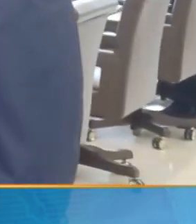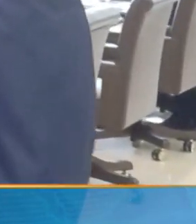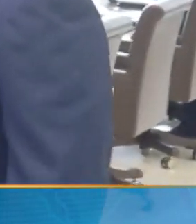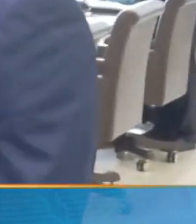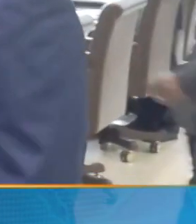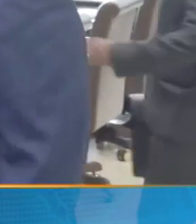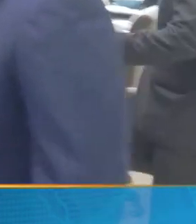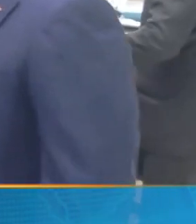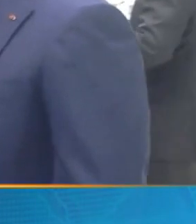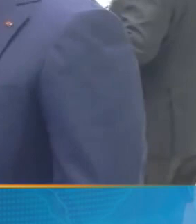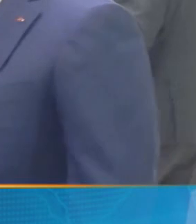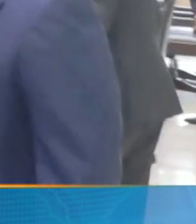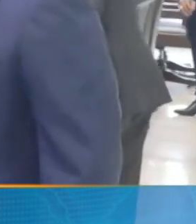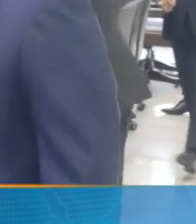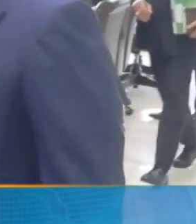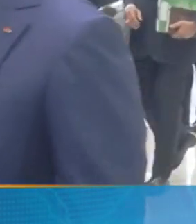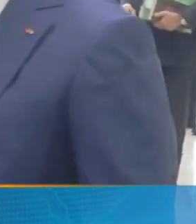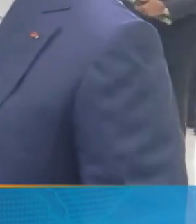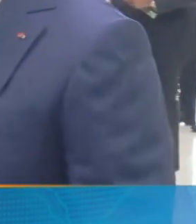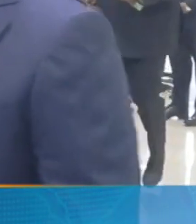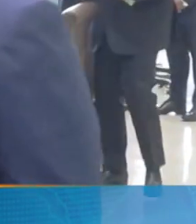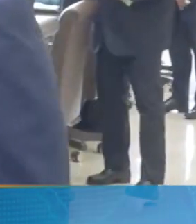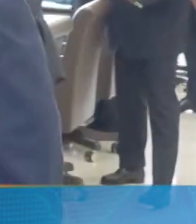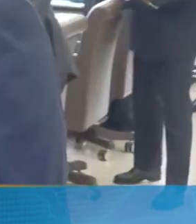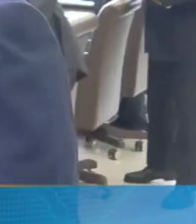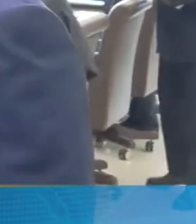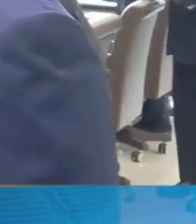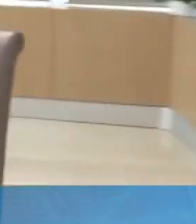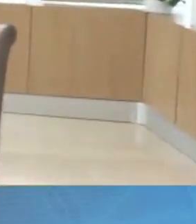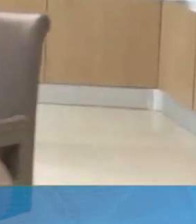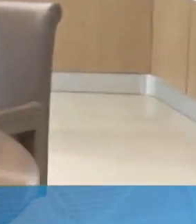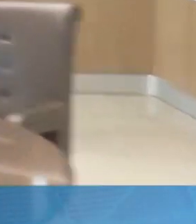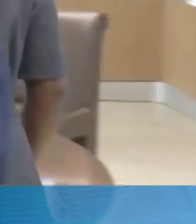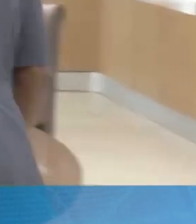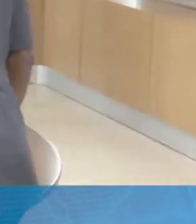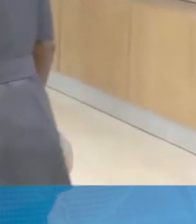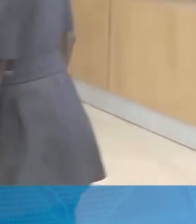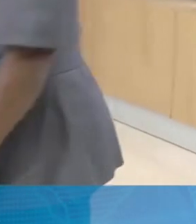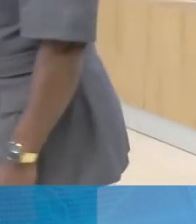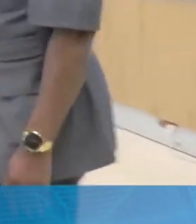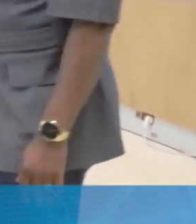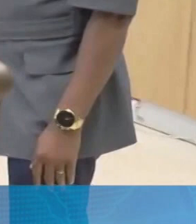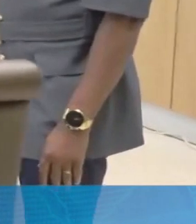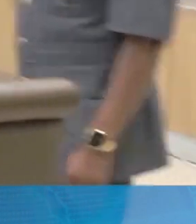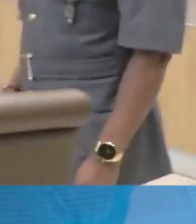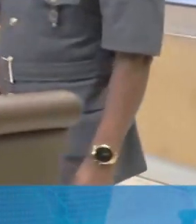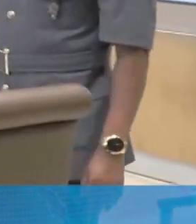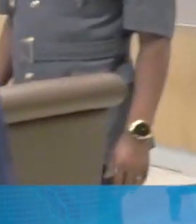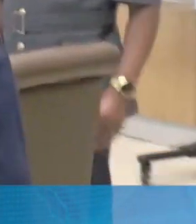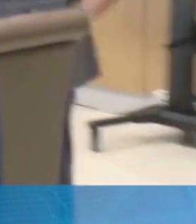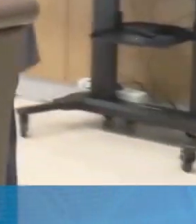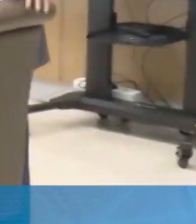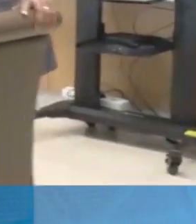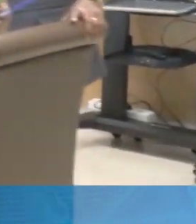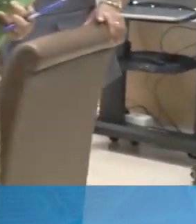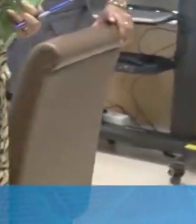première réunion du Conseil national de sécurité de l'année 2023 s'est tenue hier jeudi au palais de la présidence de la République,